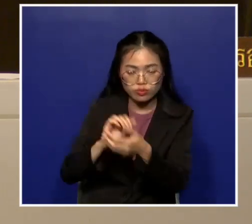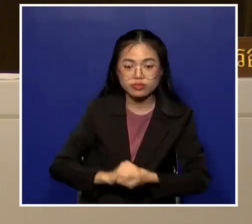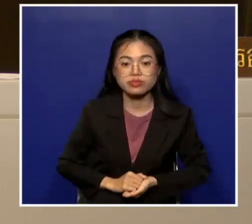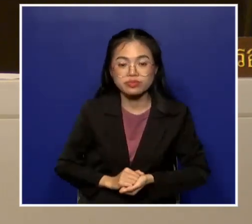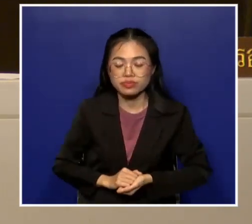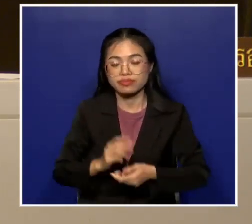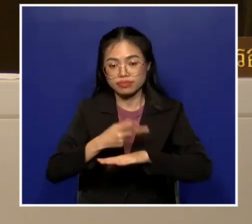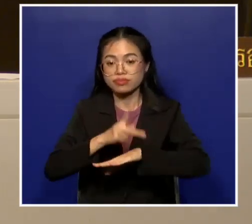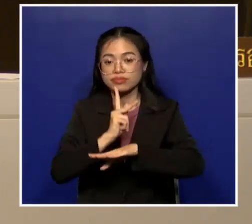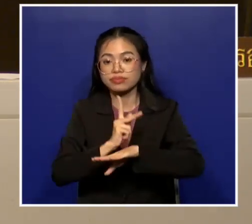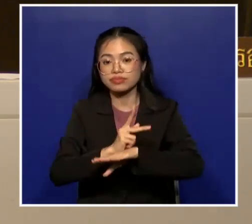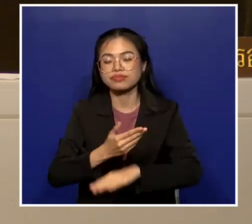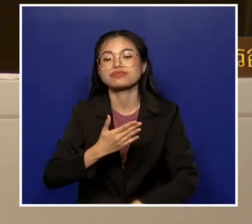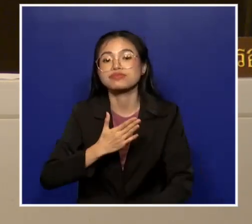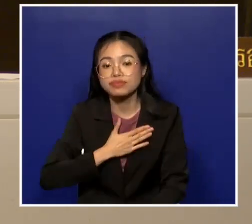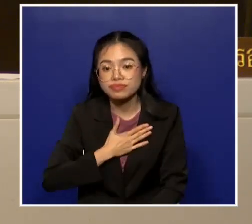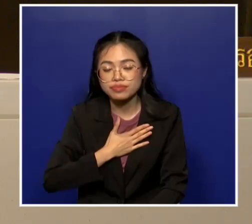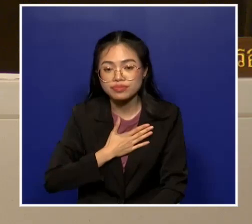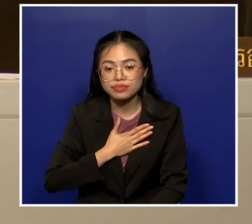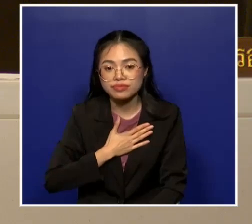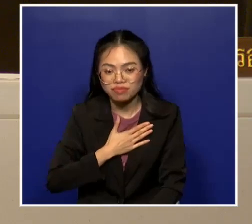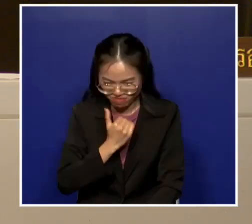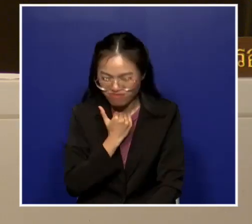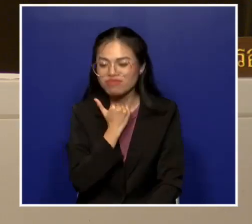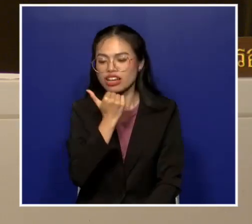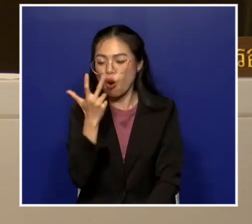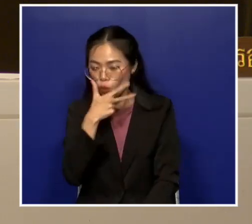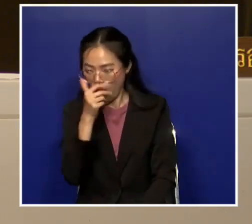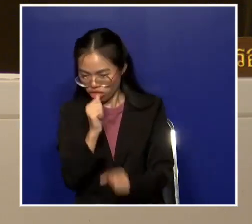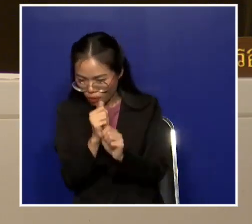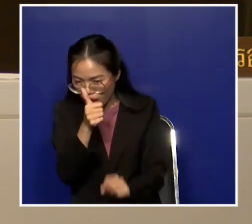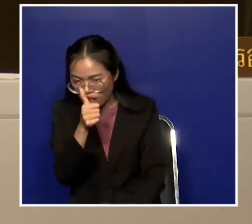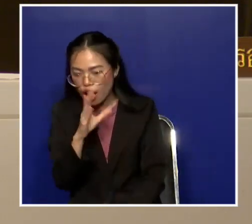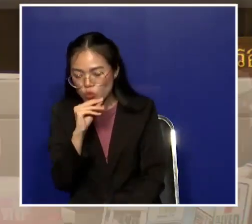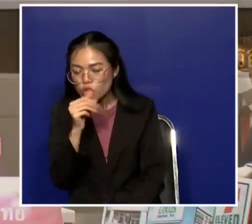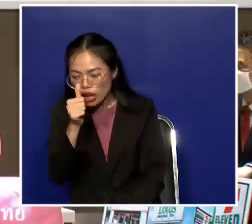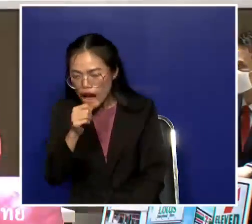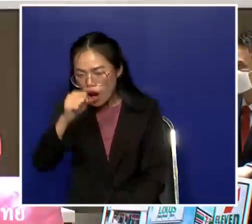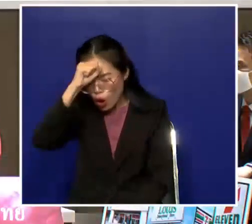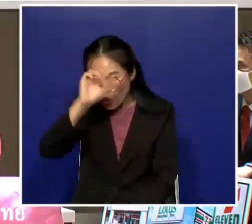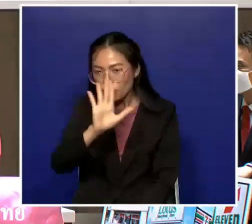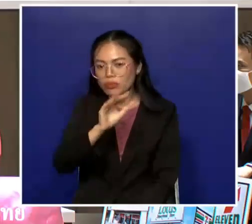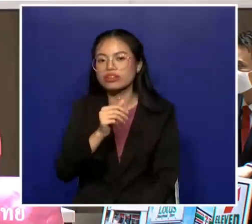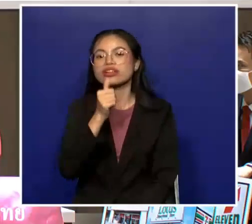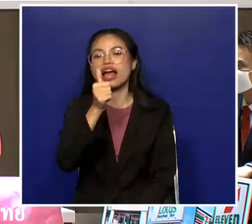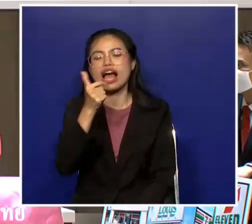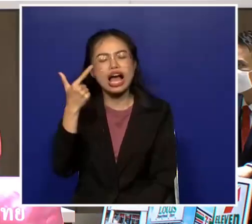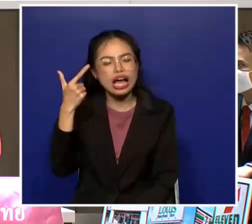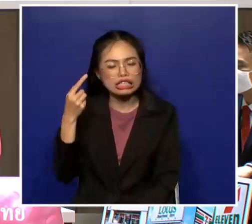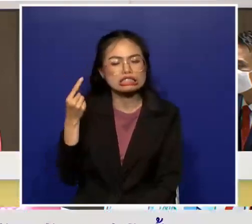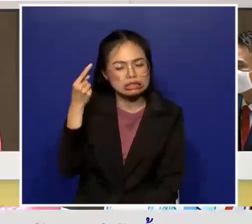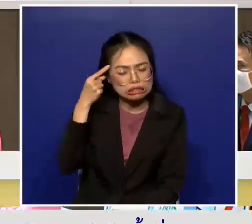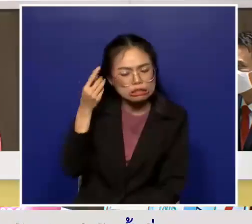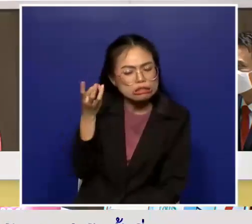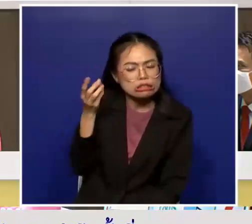านผมสามารถใช้เสียงหล่อก็ได้นะครับแล้วก็ไม่โง่ก็ได้นะครับเป็นคนที่ฉลาดน้อย